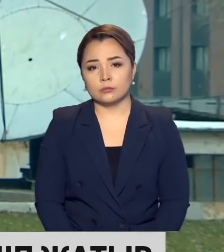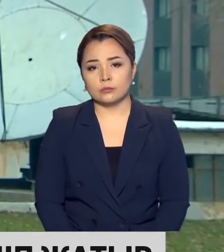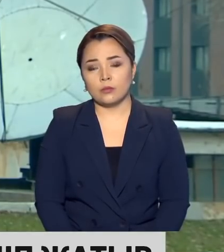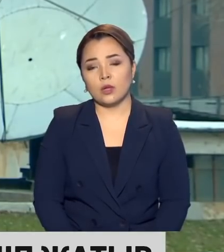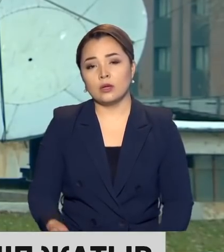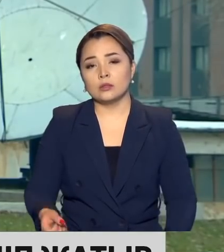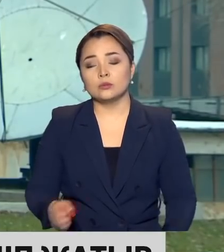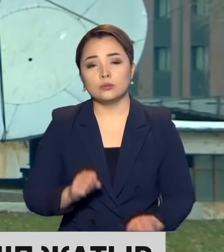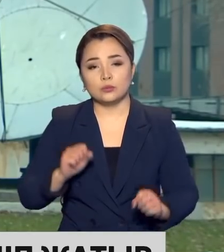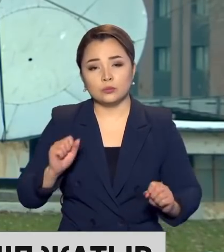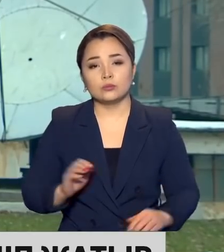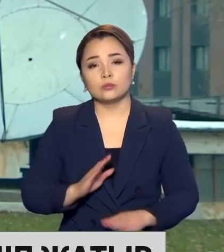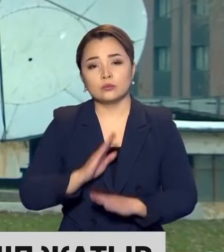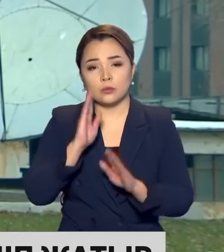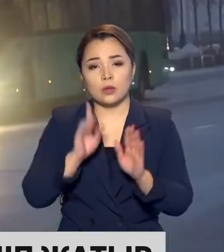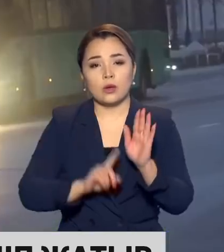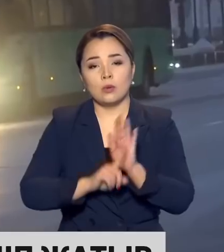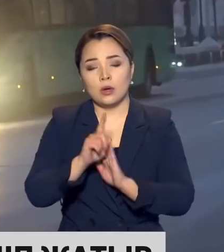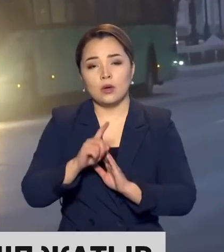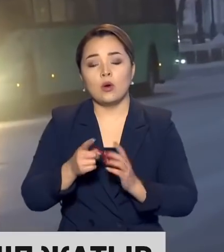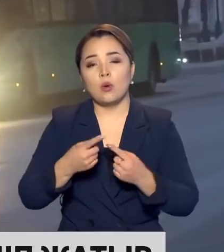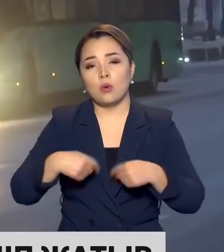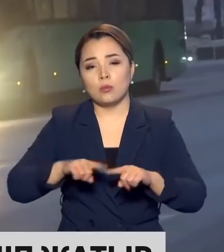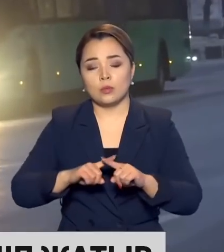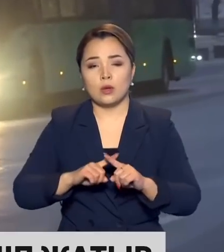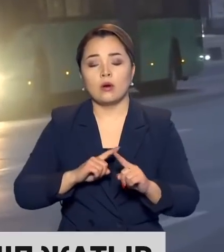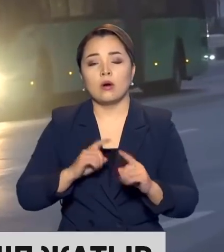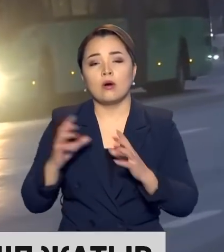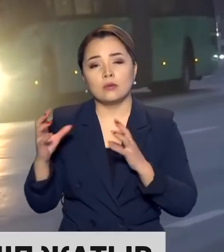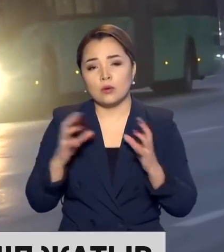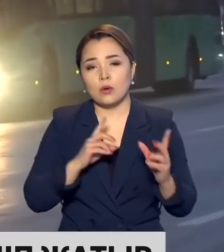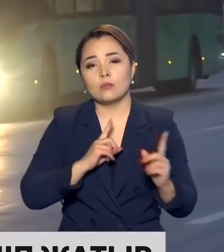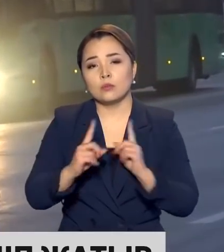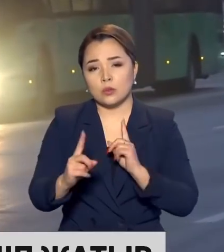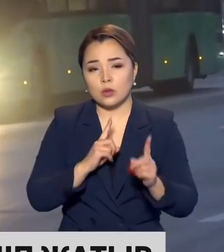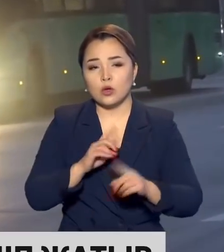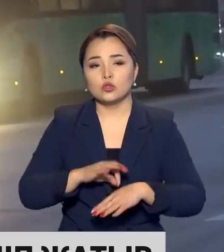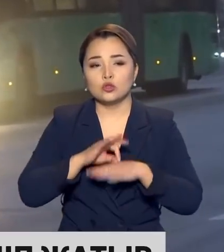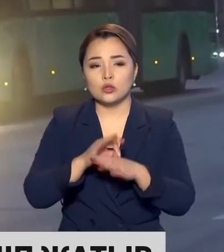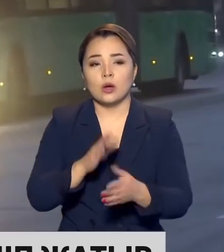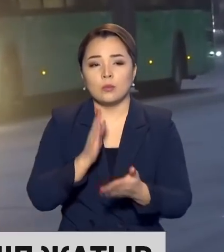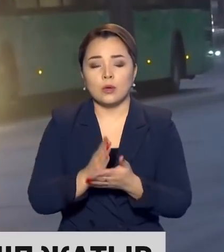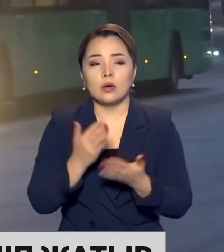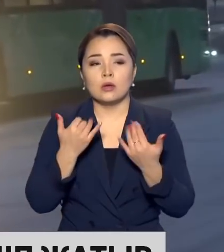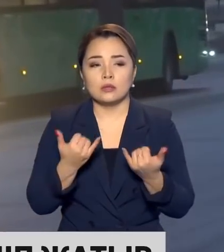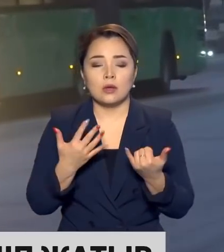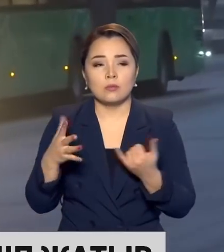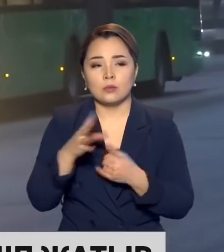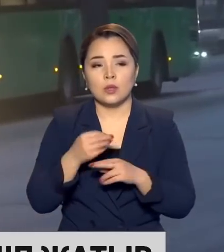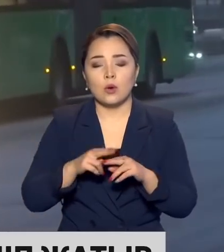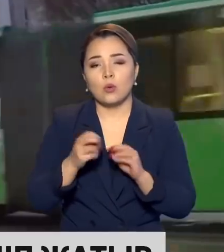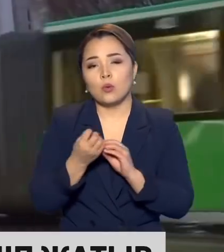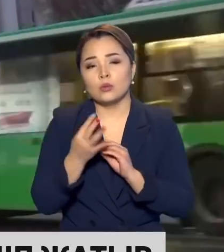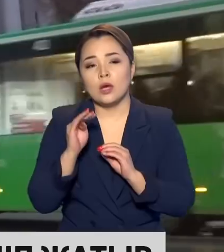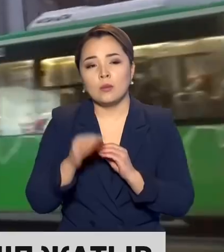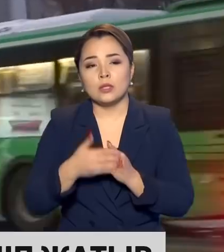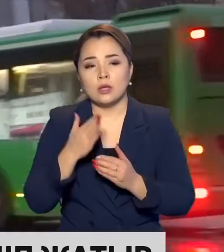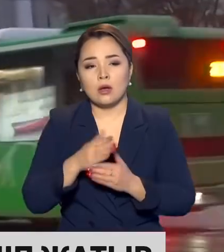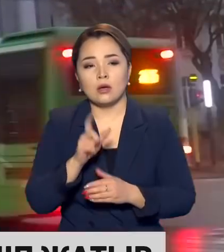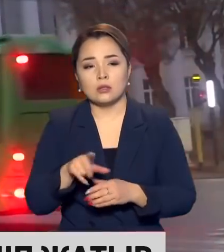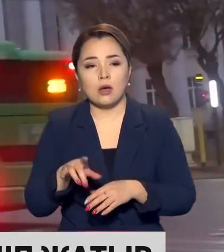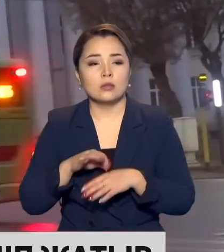Таңнан бастап 11 бағытта қоғамдық көлік жүре бастады. Мобильдік басқармасы сағат 12-дегі жағдай бойынша 14-нан астам